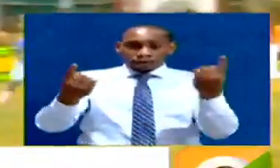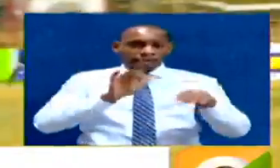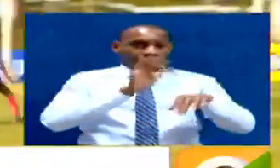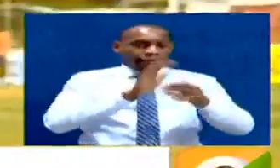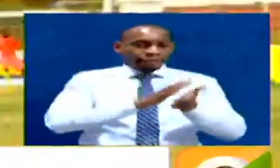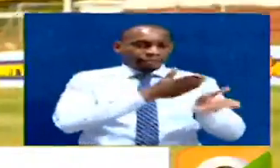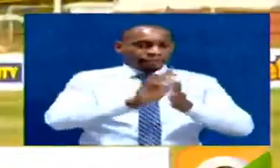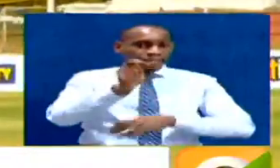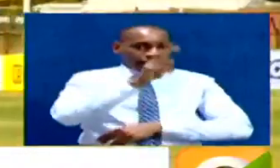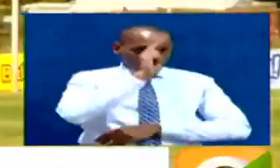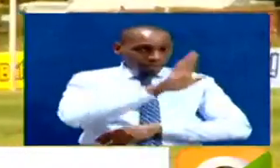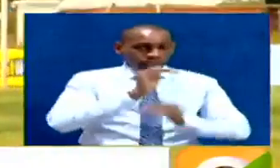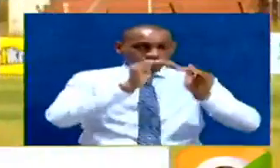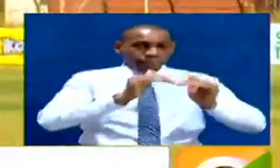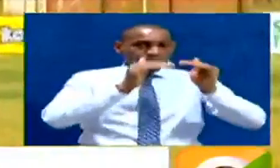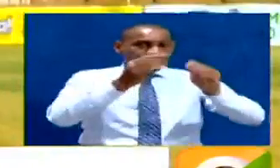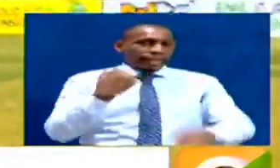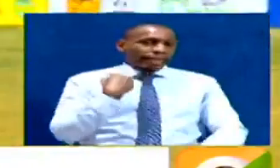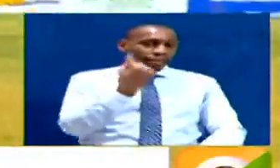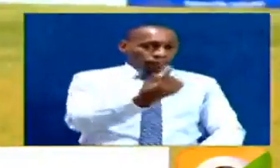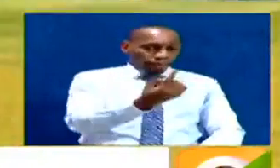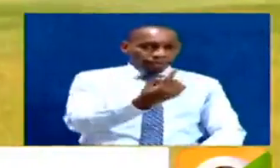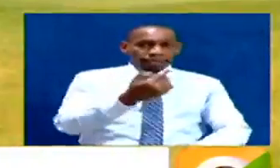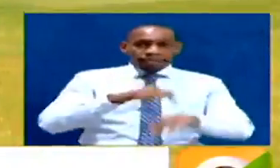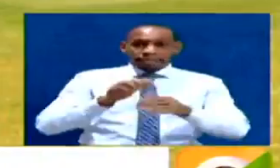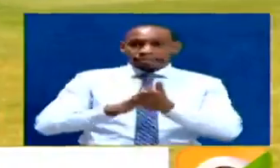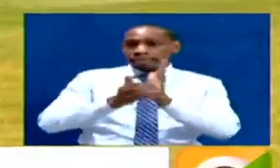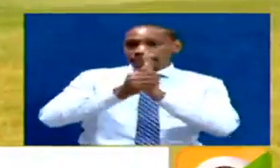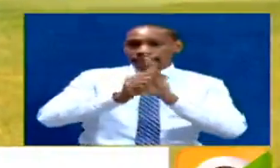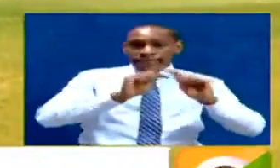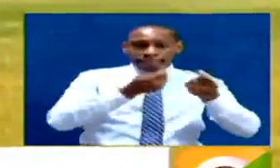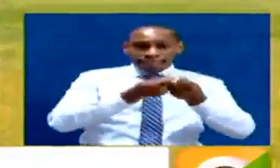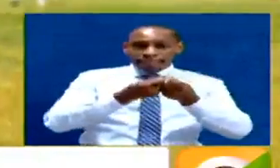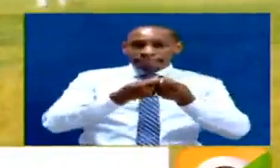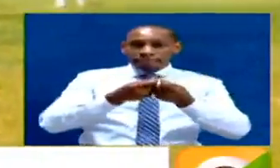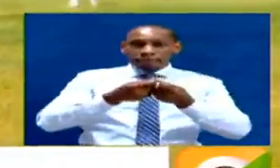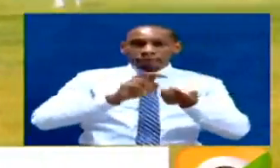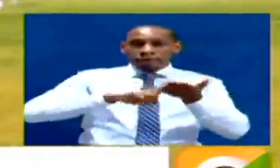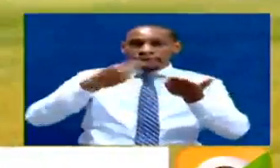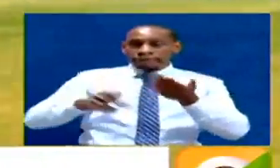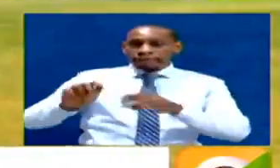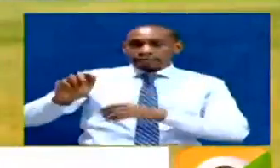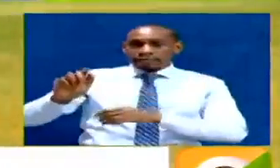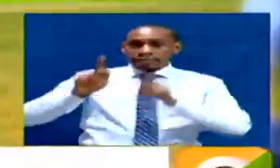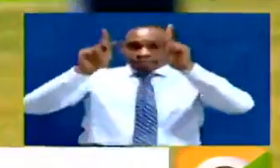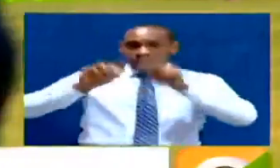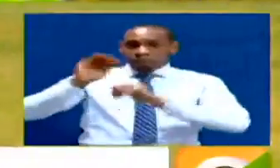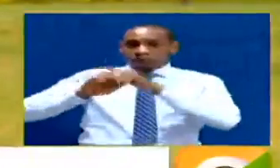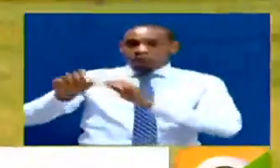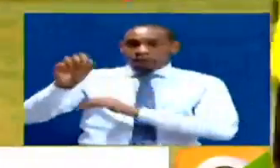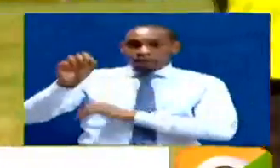ilisabaratisha mipango ya Kenya polisi kukwea hadi nafasi ya kwanza baada ya FC Talanta kulemewa na Kisumu All Stars kwa mabao mawili kwa